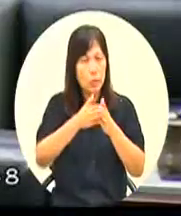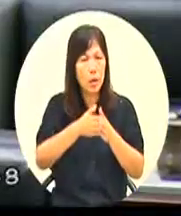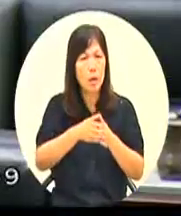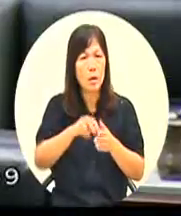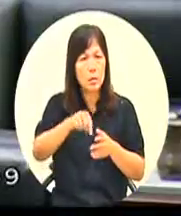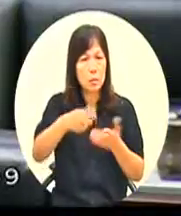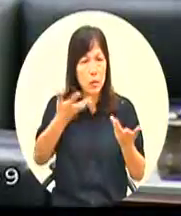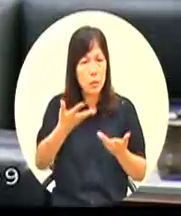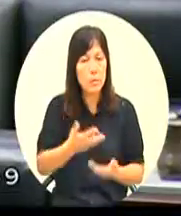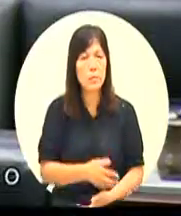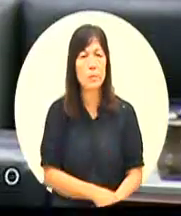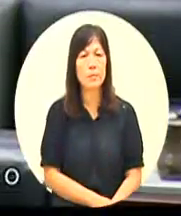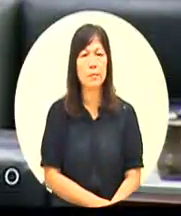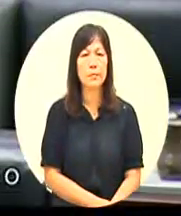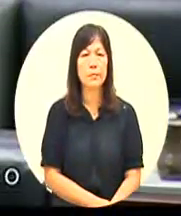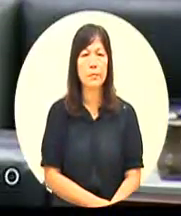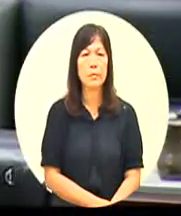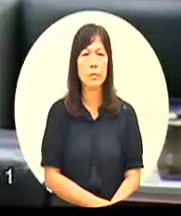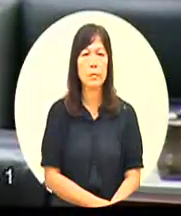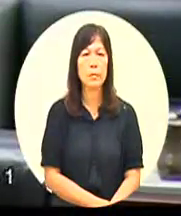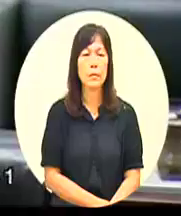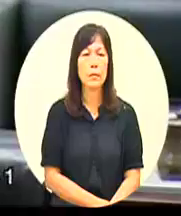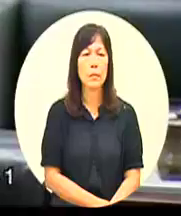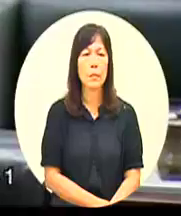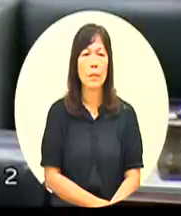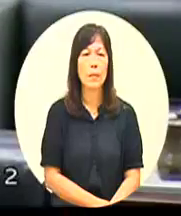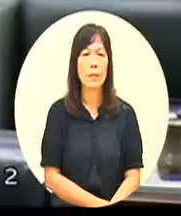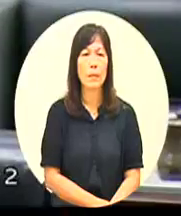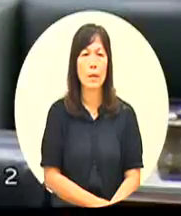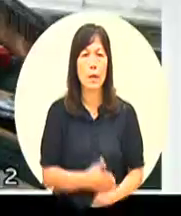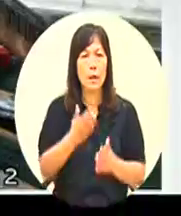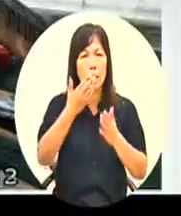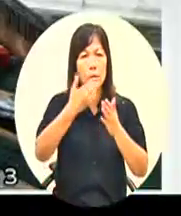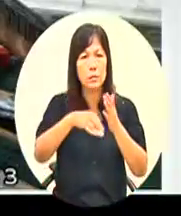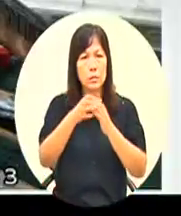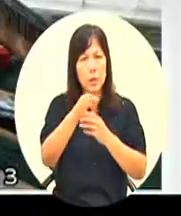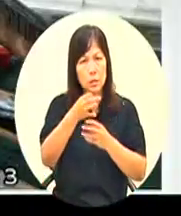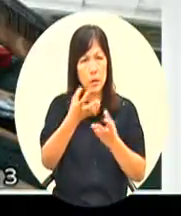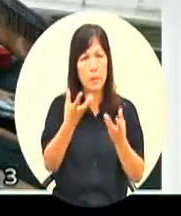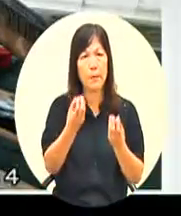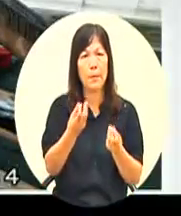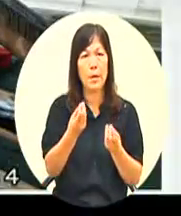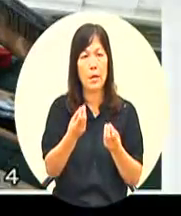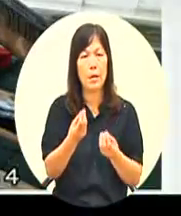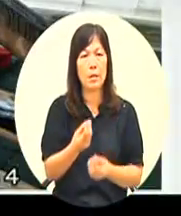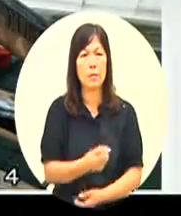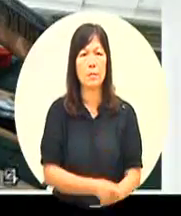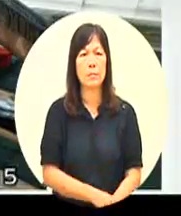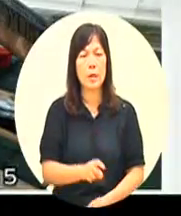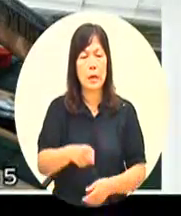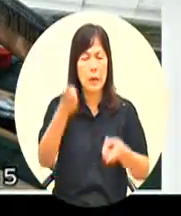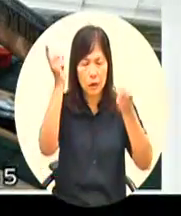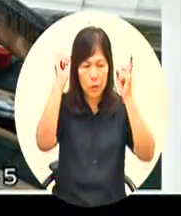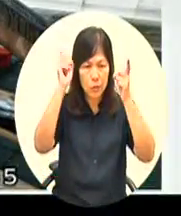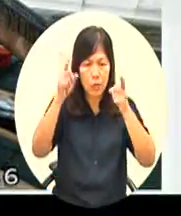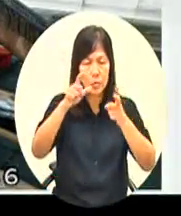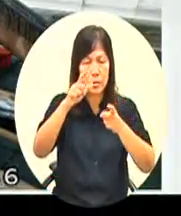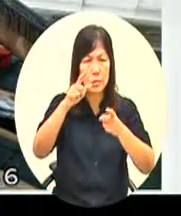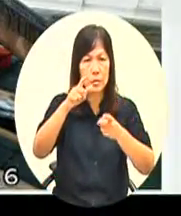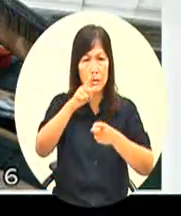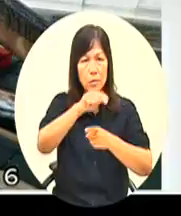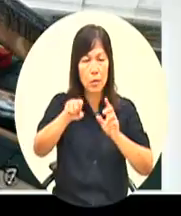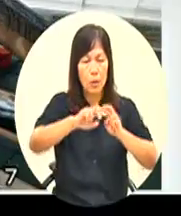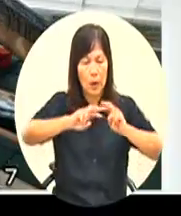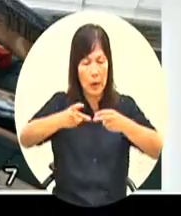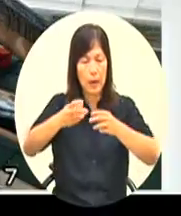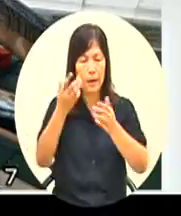形呢、啊，你看学校已经没有经费 去做这个游戏场的一个更新、维